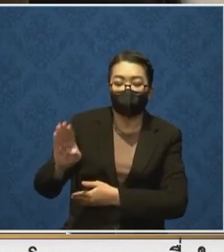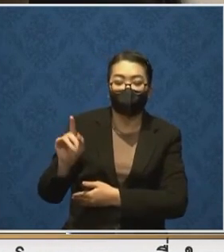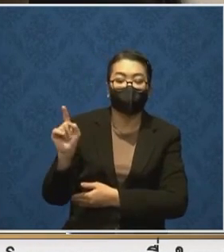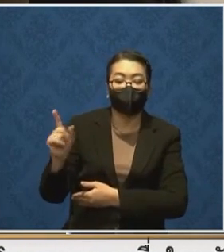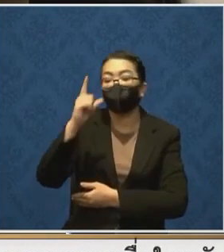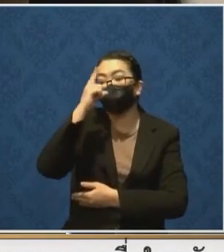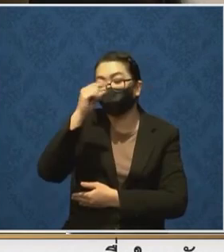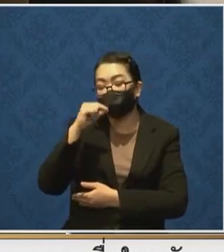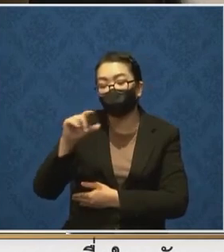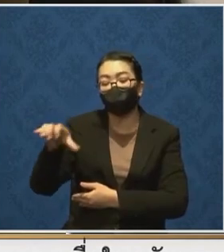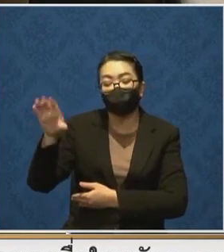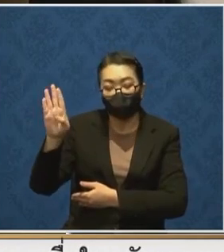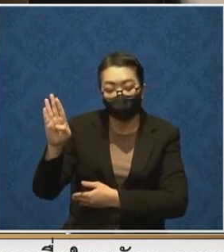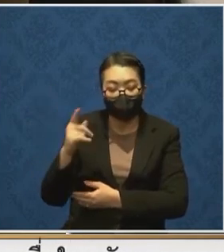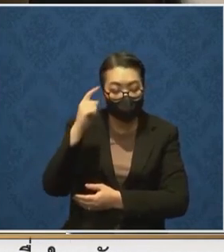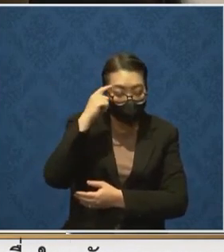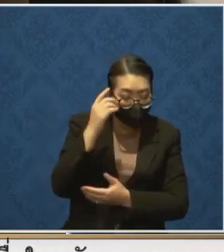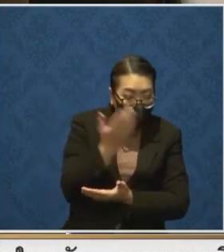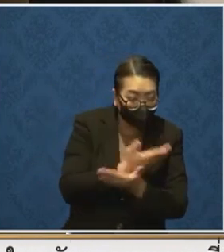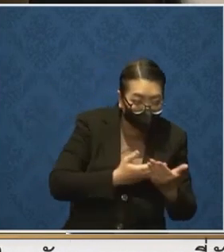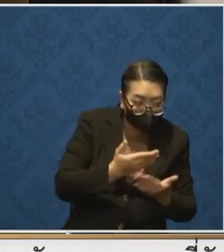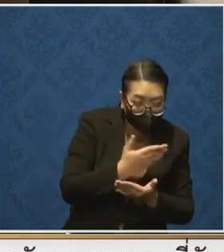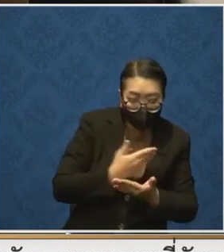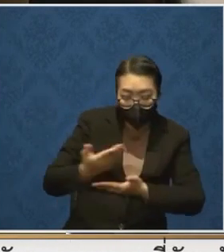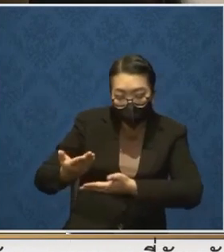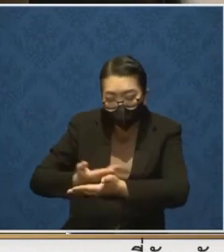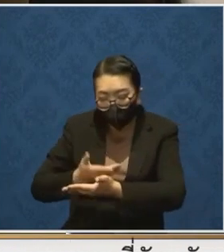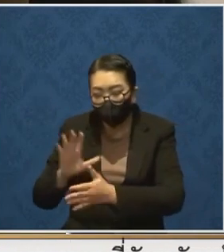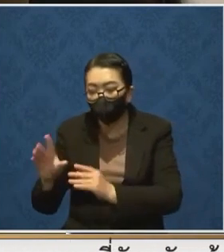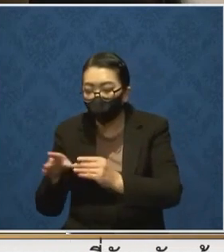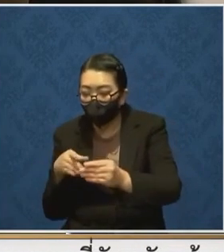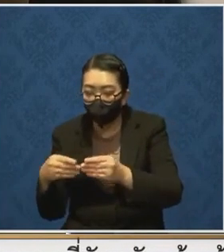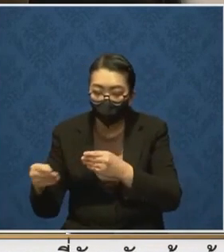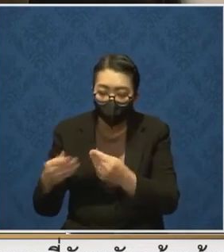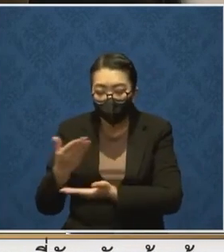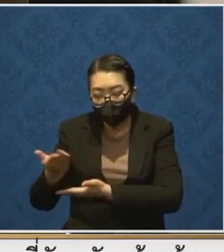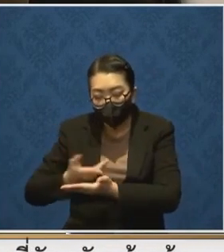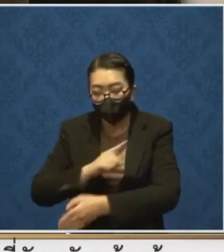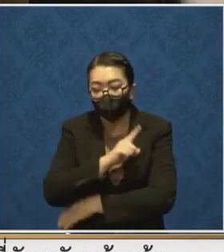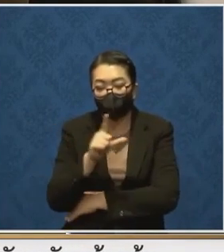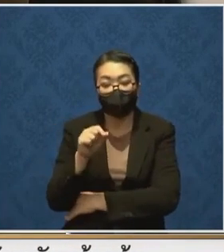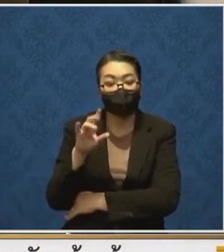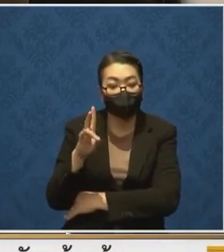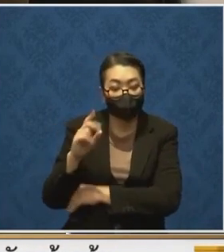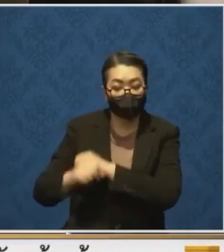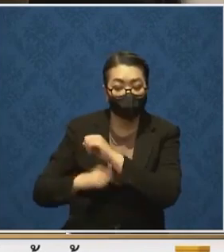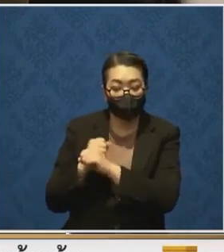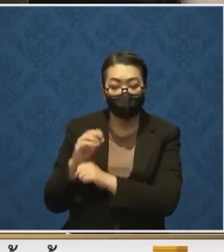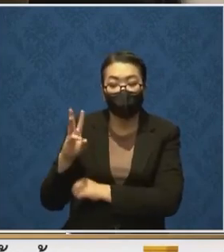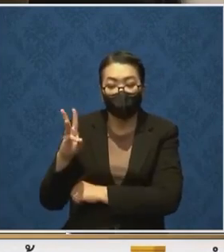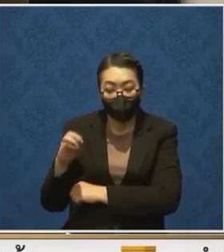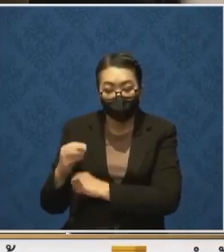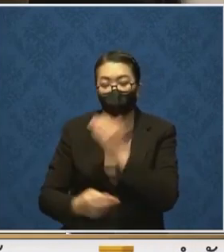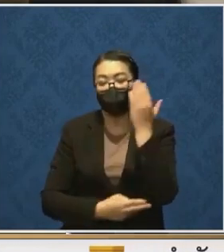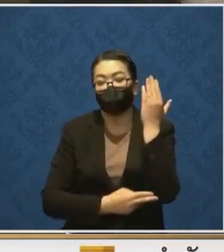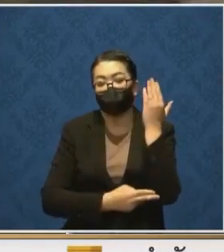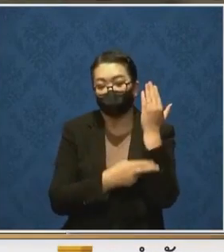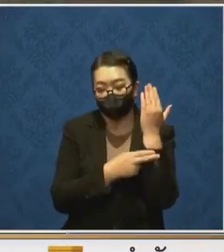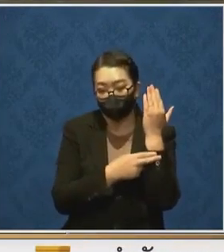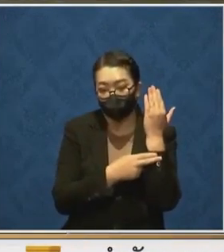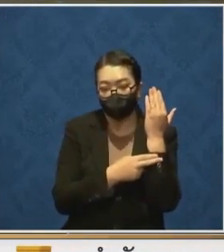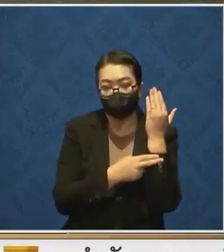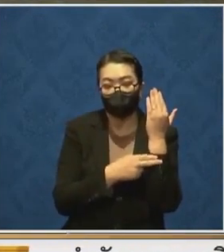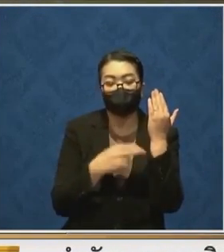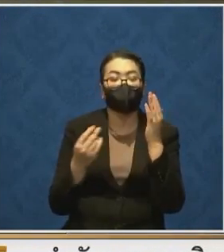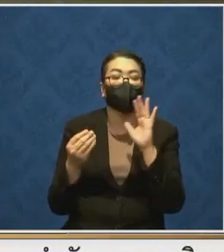ในการประชมเจราจากับิัท King's Gateเมอวที่ 27 มิทุนายน 2,160 โรงแรม The Tsukos